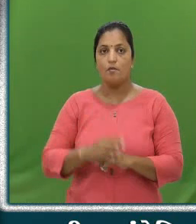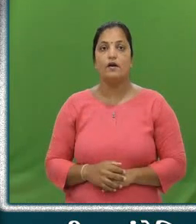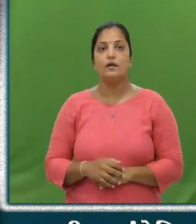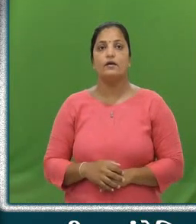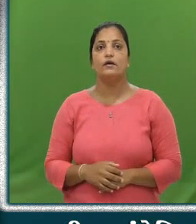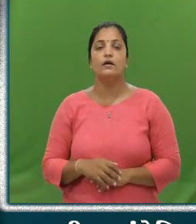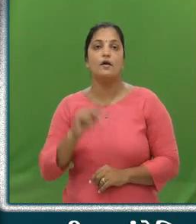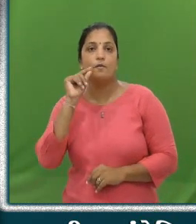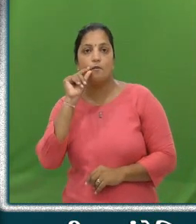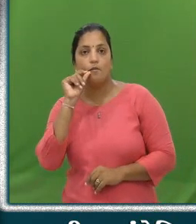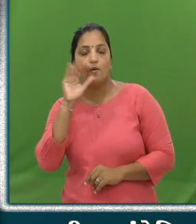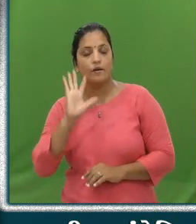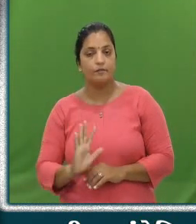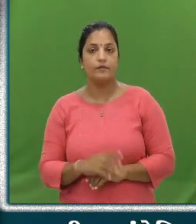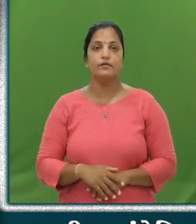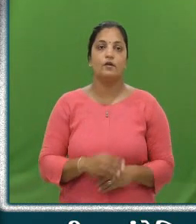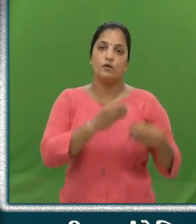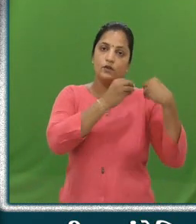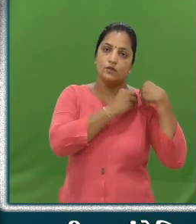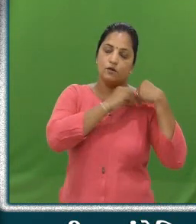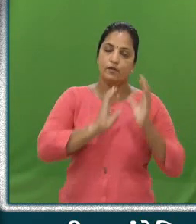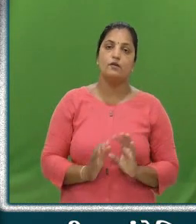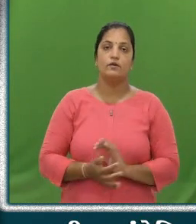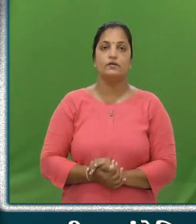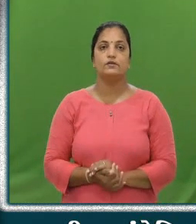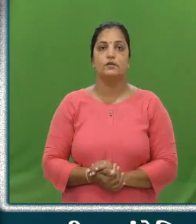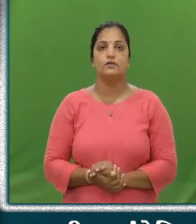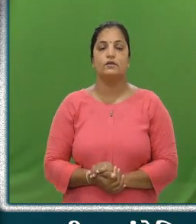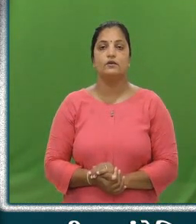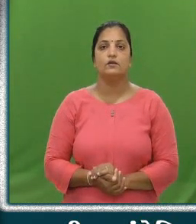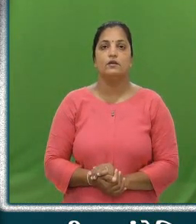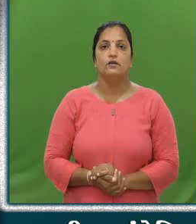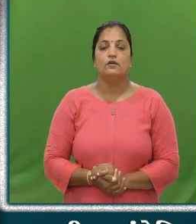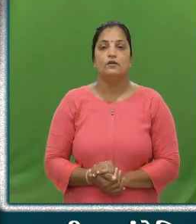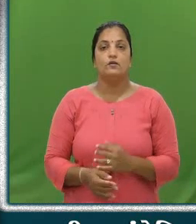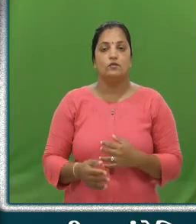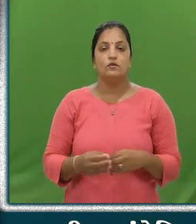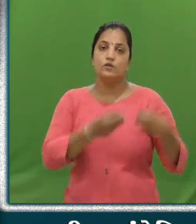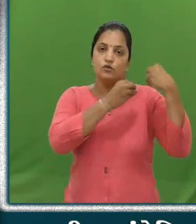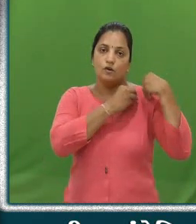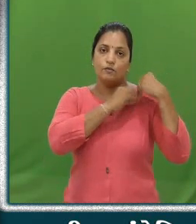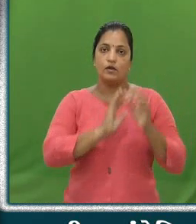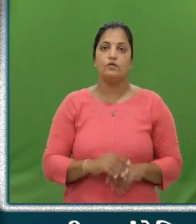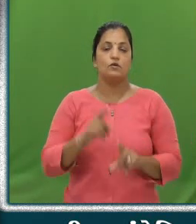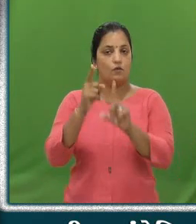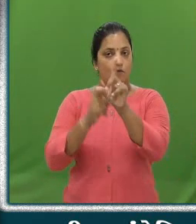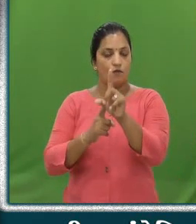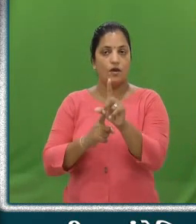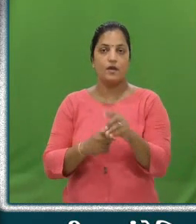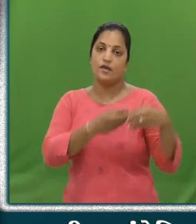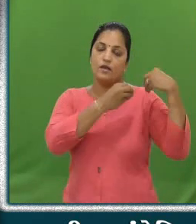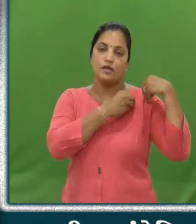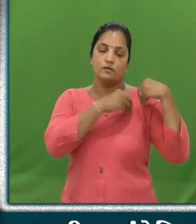તે નરપણા માટે જવાબદાર હોય છે એટલે પૌરુષત્વ માટે જે કહેવામાં આવે છે કે વાય રંગસૂત્ર